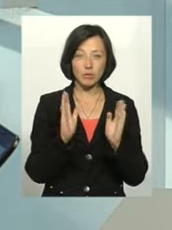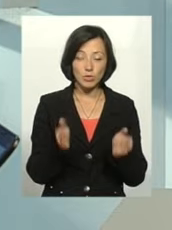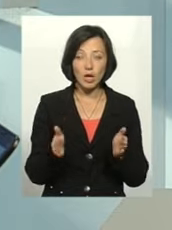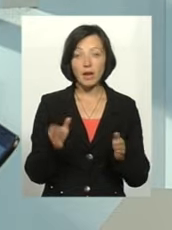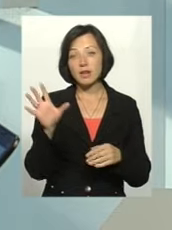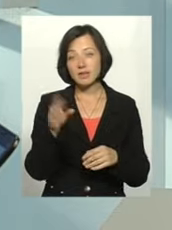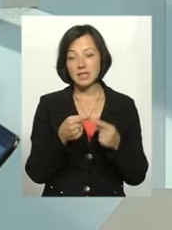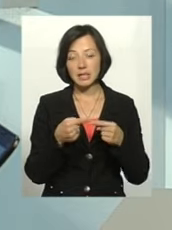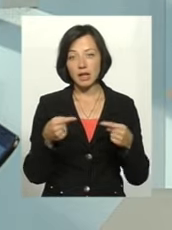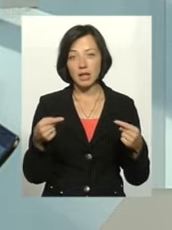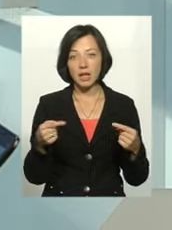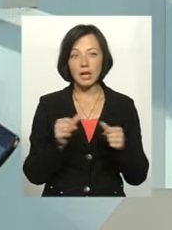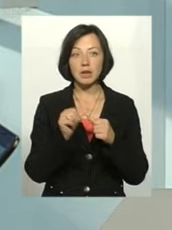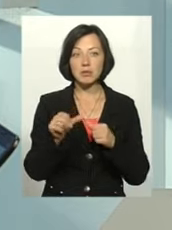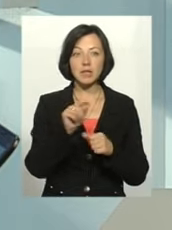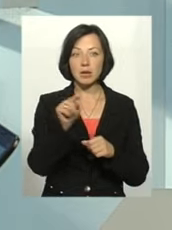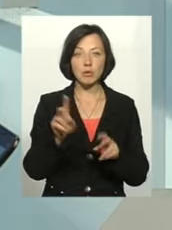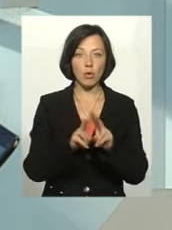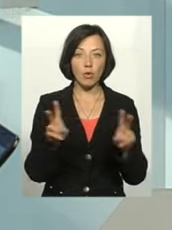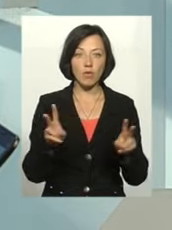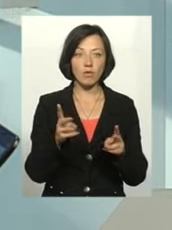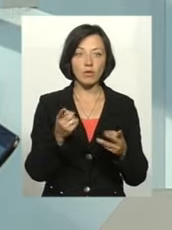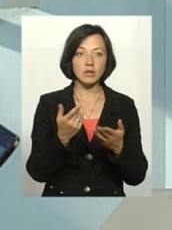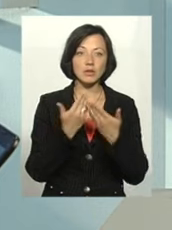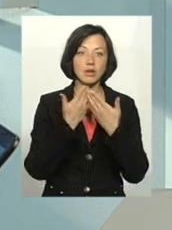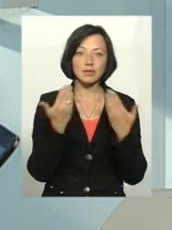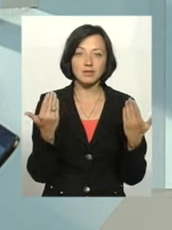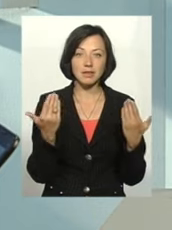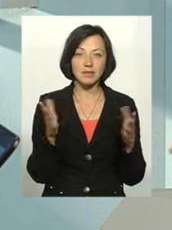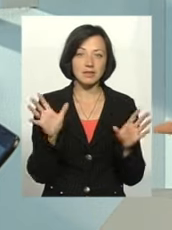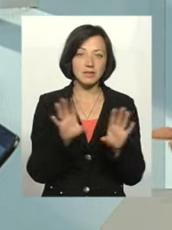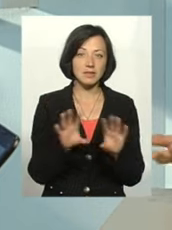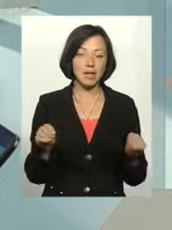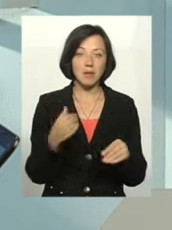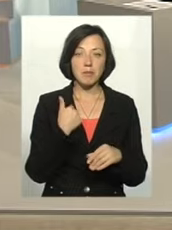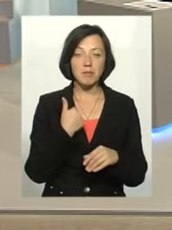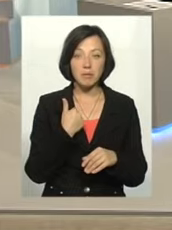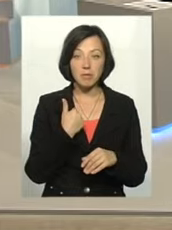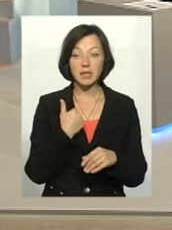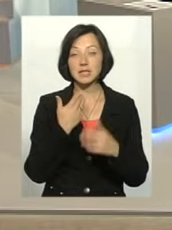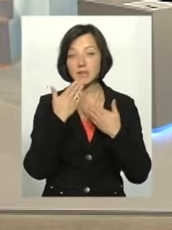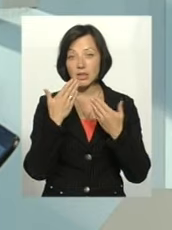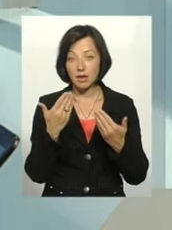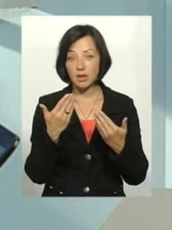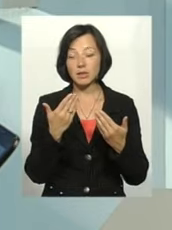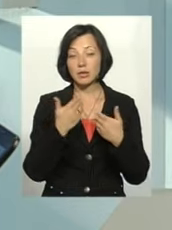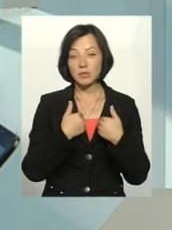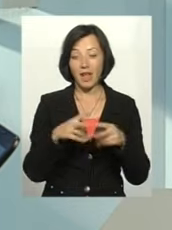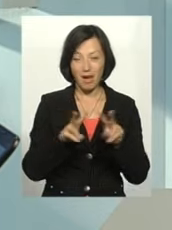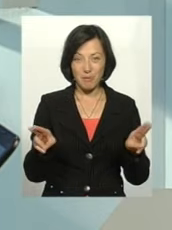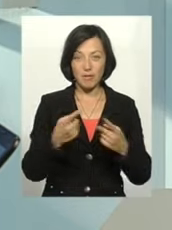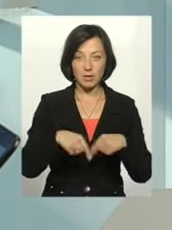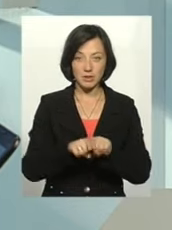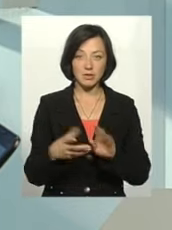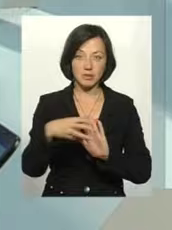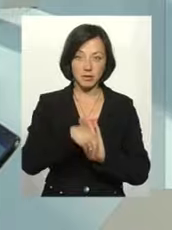всі такі речі, крім них там нікого, вони на останній передовій. Все. І ми звертаємо, щоб такі ж звертаються до нас,